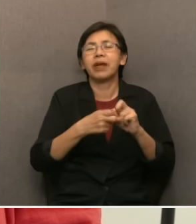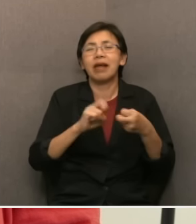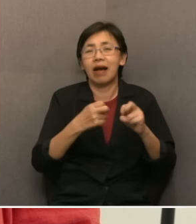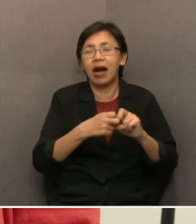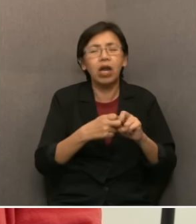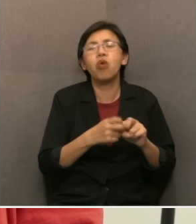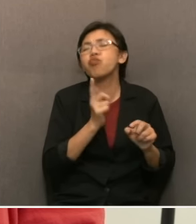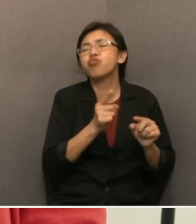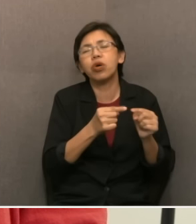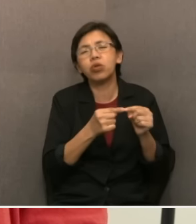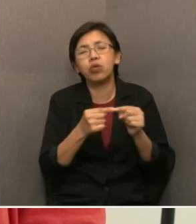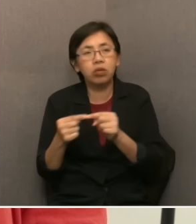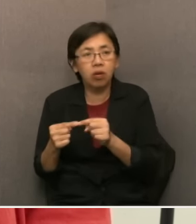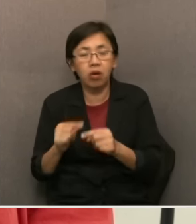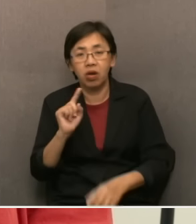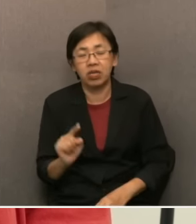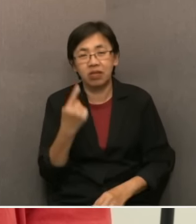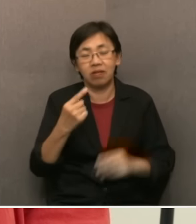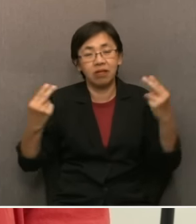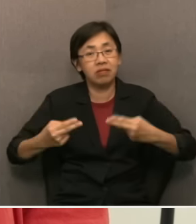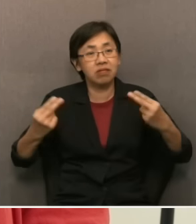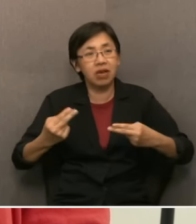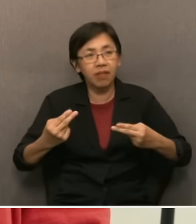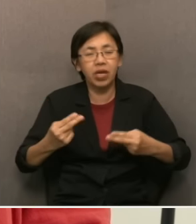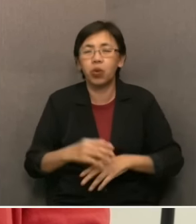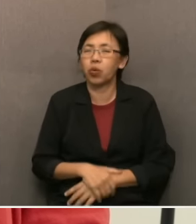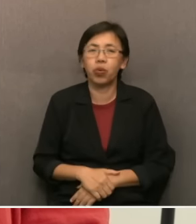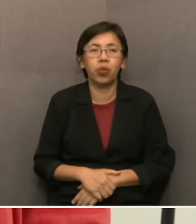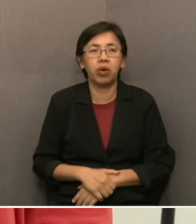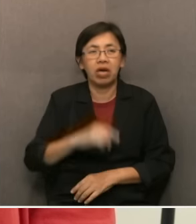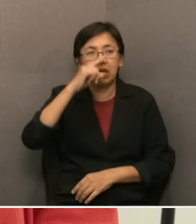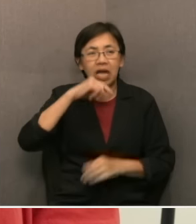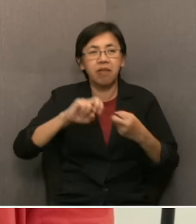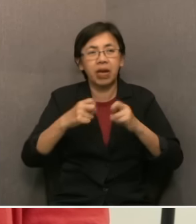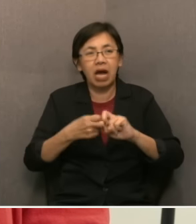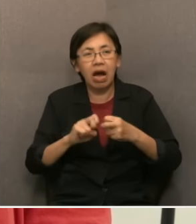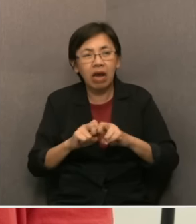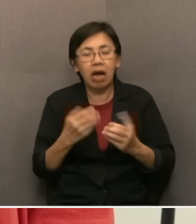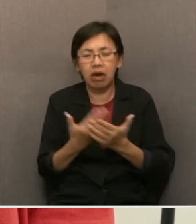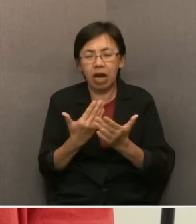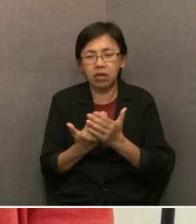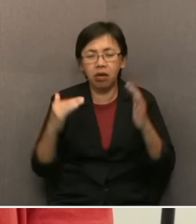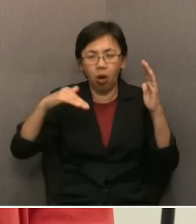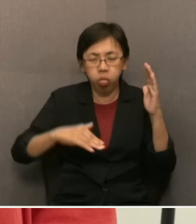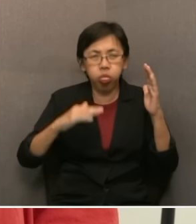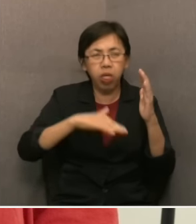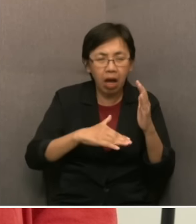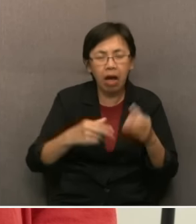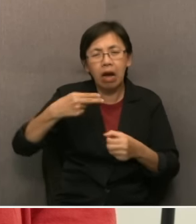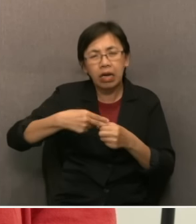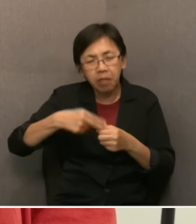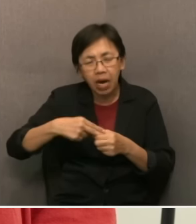มีสงครามเพราะว่าเราจะเห็นว่าช่วงแรกๆของที่มีสงครามเนี่ยเราเราเจอเรื่องของความผั่นผ่วนทางด้านการเงินแล้วก็ทางด้านพลัง